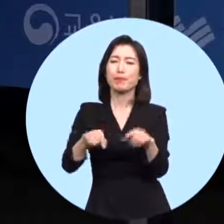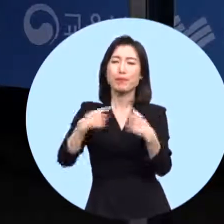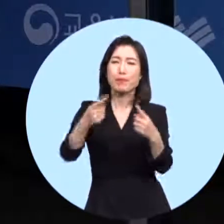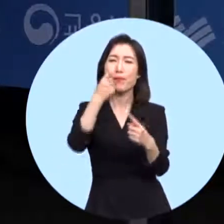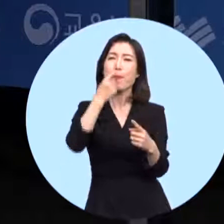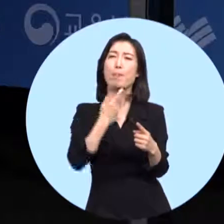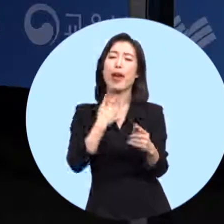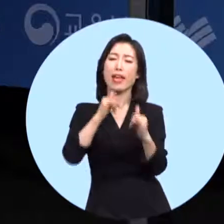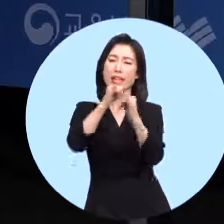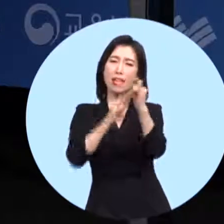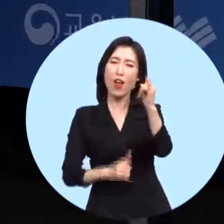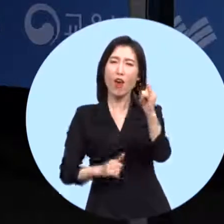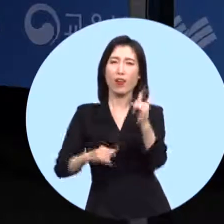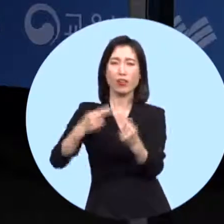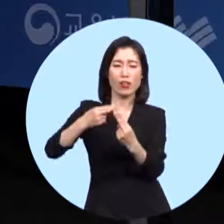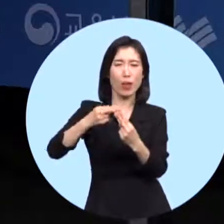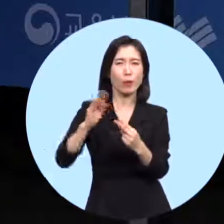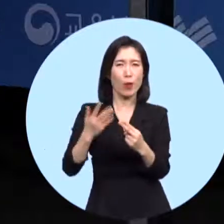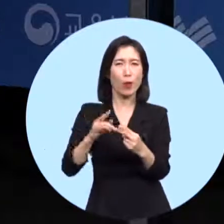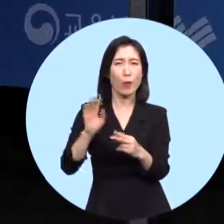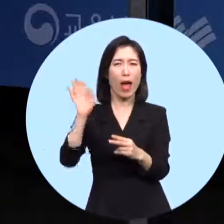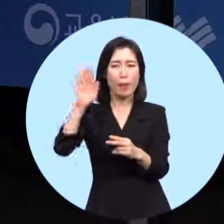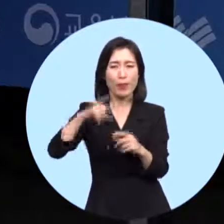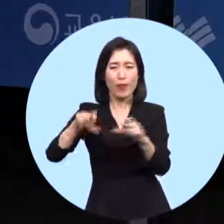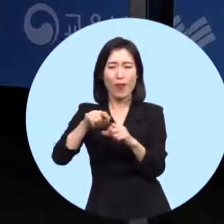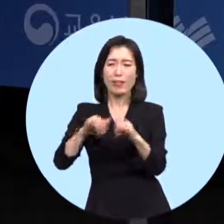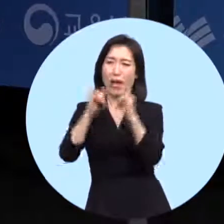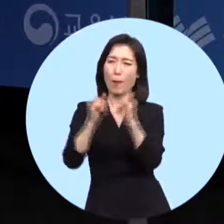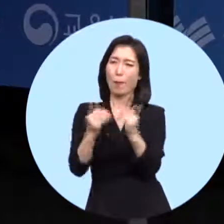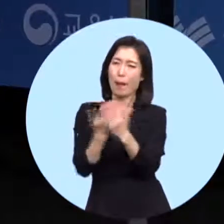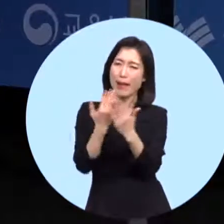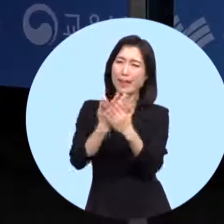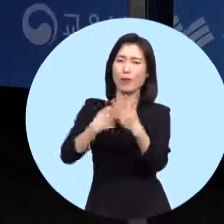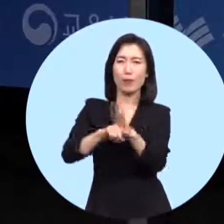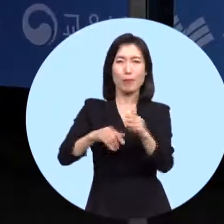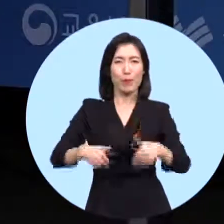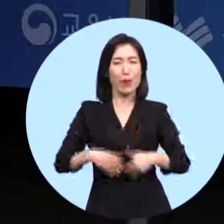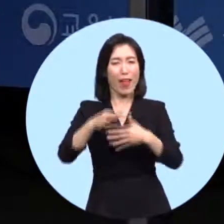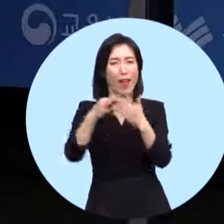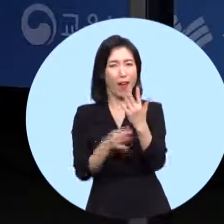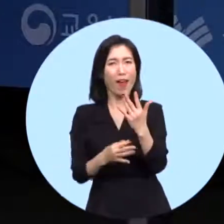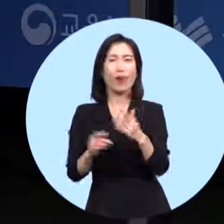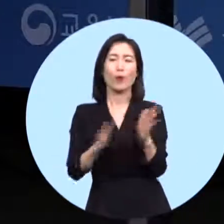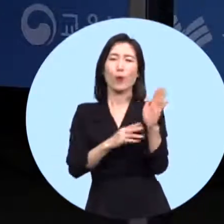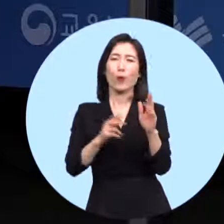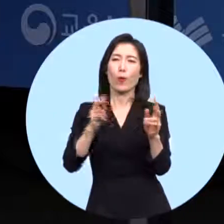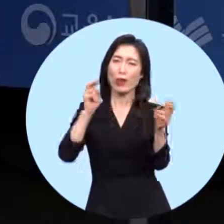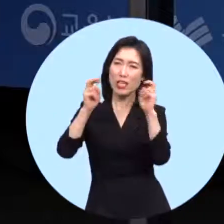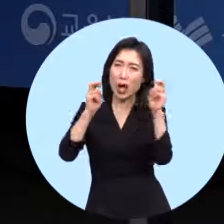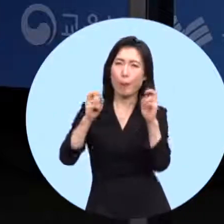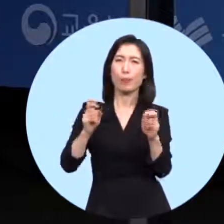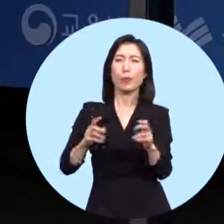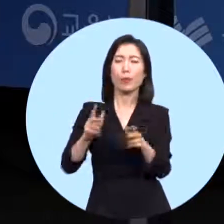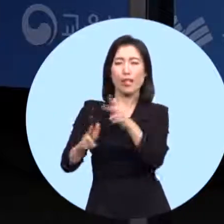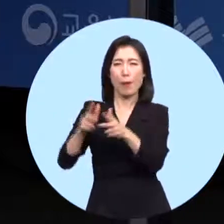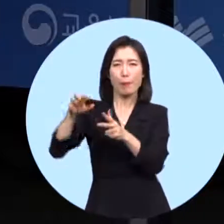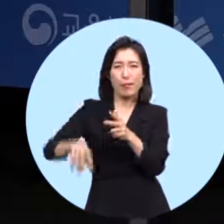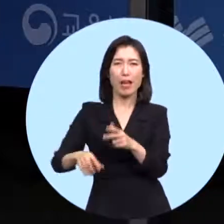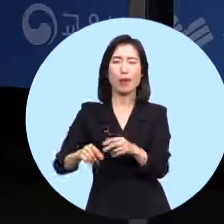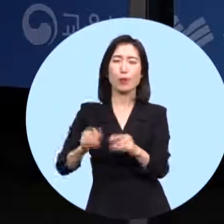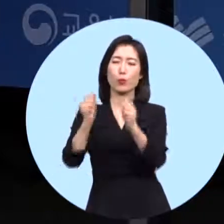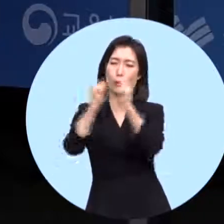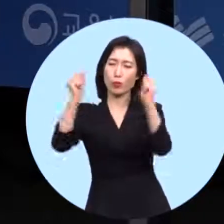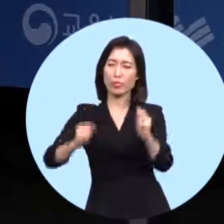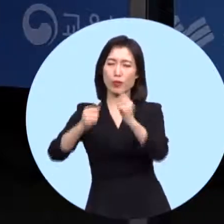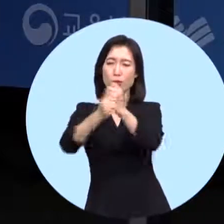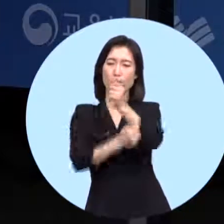과정에 관한 사항, 그리고 각종 그 사회 발전을 위한 수요에 관한 사항, 그리고 사업장 등 기업도 마찬가지일 겁니다.